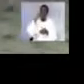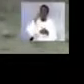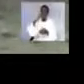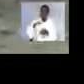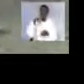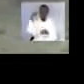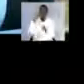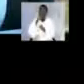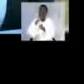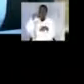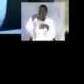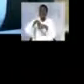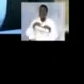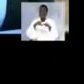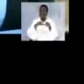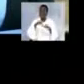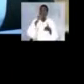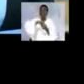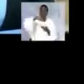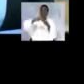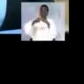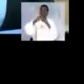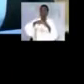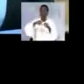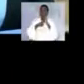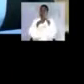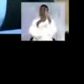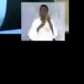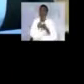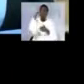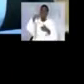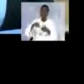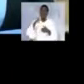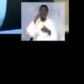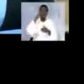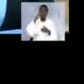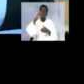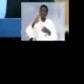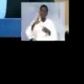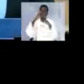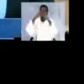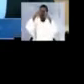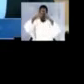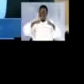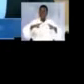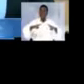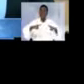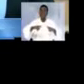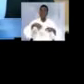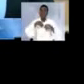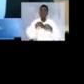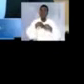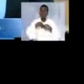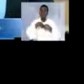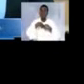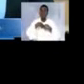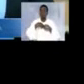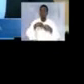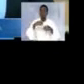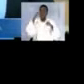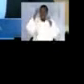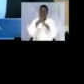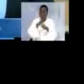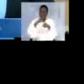par les femmes rurales. Ces chiffres qui montrent bien que les femmes rurales détiennent le monopole de la production